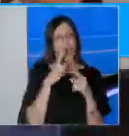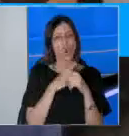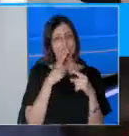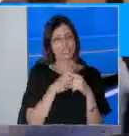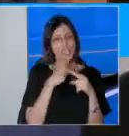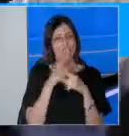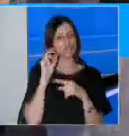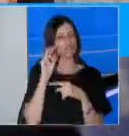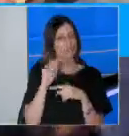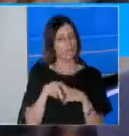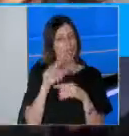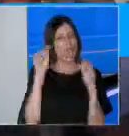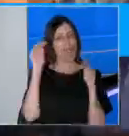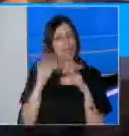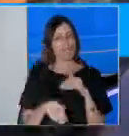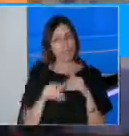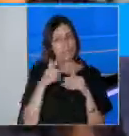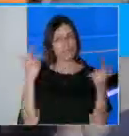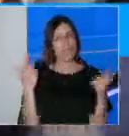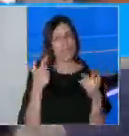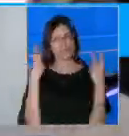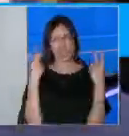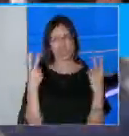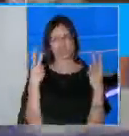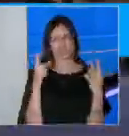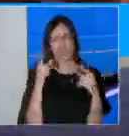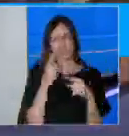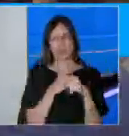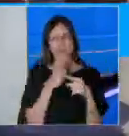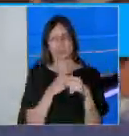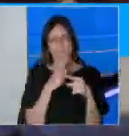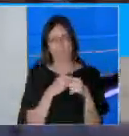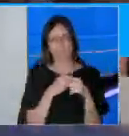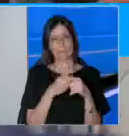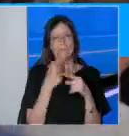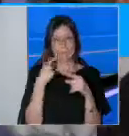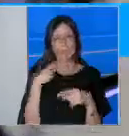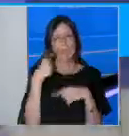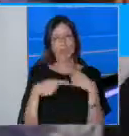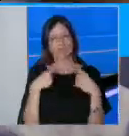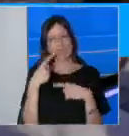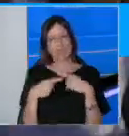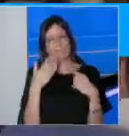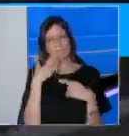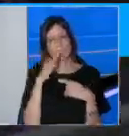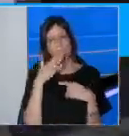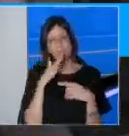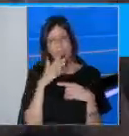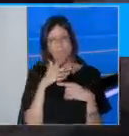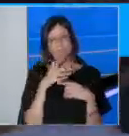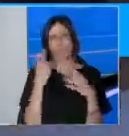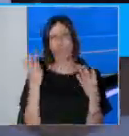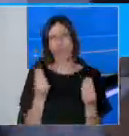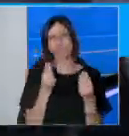בו אלפים, אירוע שחשוב מאוד לנוצרים, אירוע שמתקיים כל שנה בירושלים, מסתיים ללא אירועים